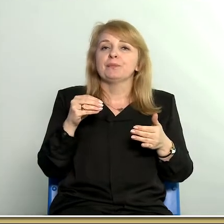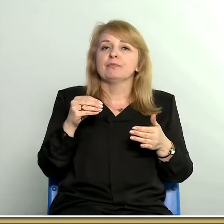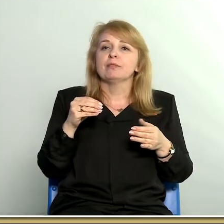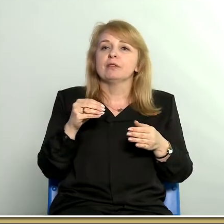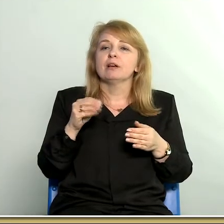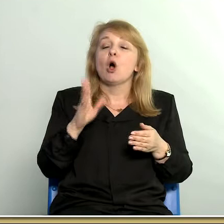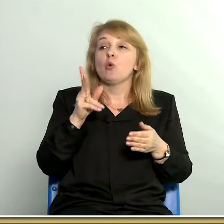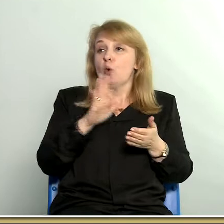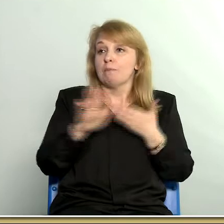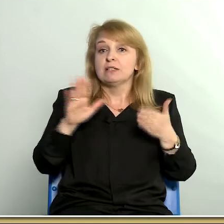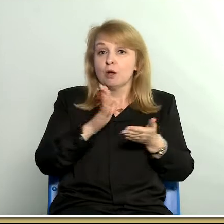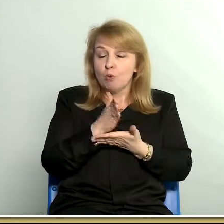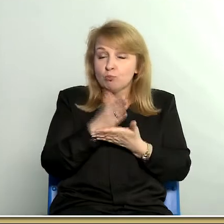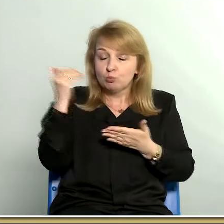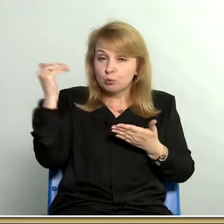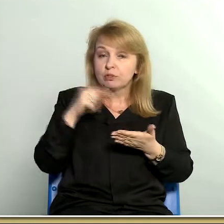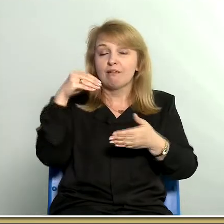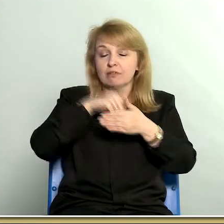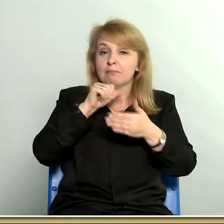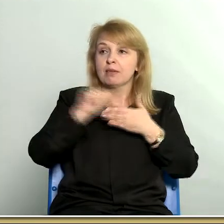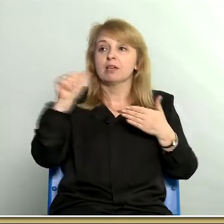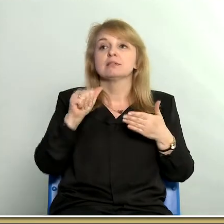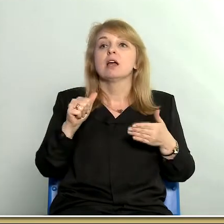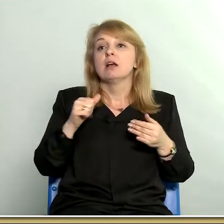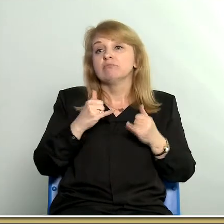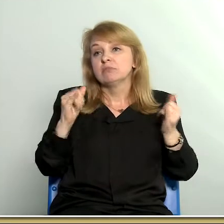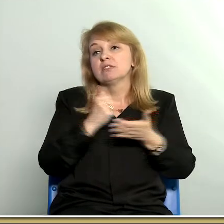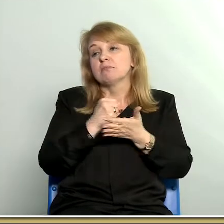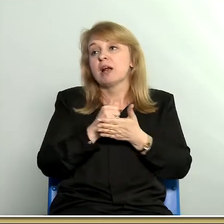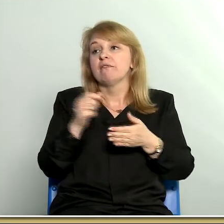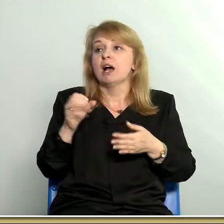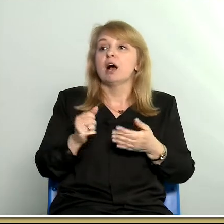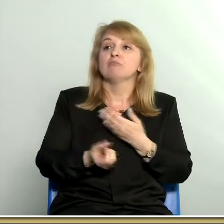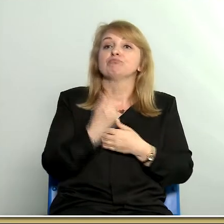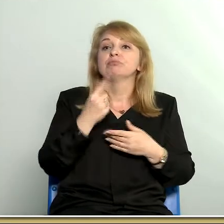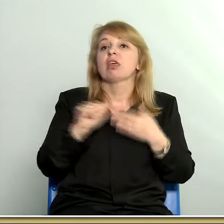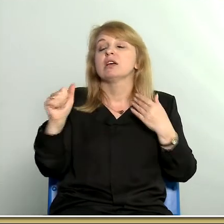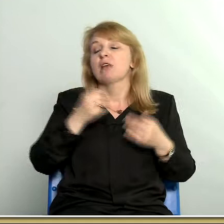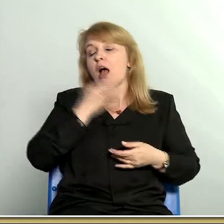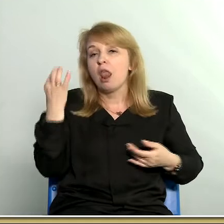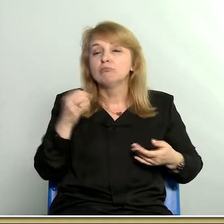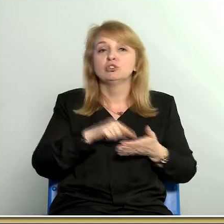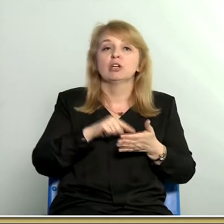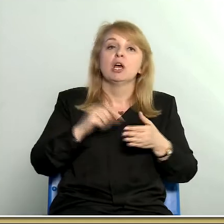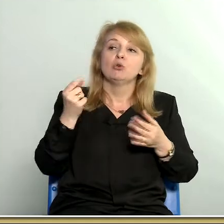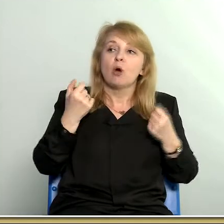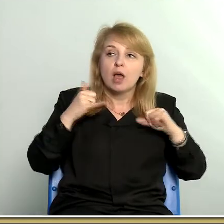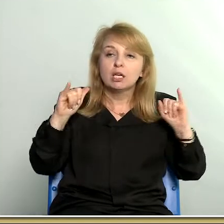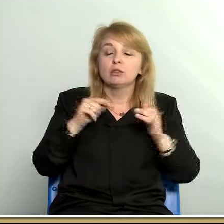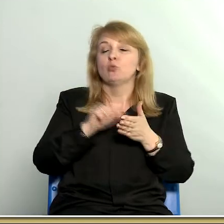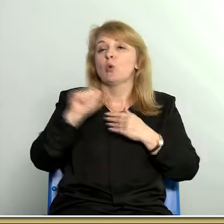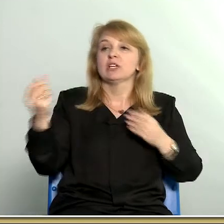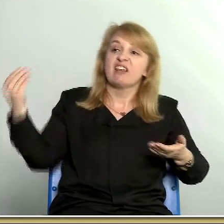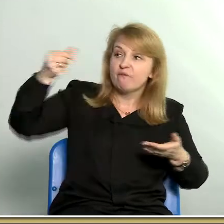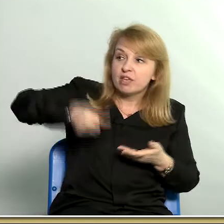projekty bez pomocy publicznej, kolejna konsekwencja bycia lepszym, bycia innym, to jest dofinansowanie dla